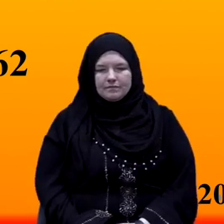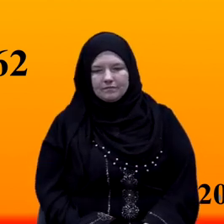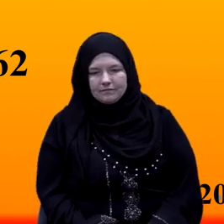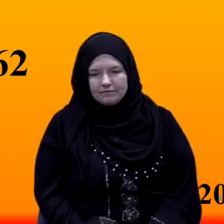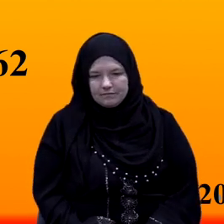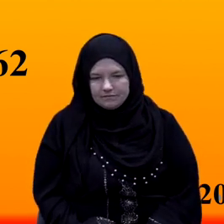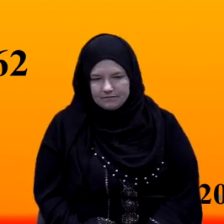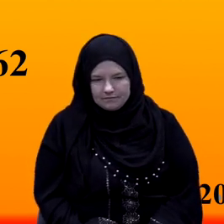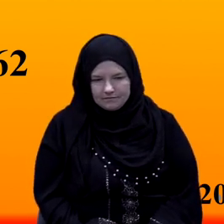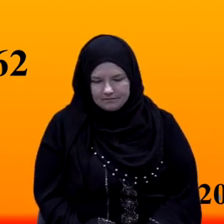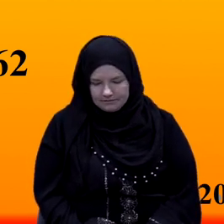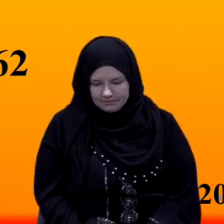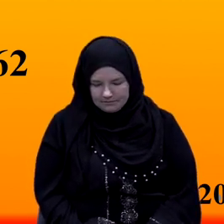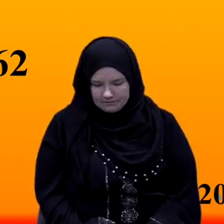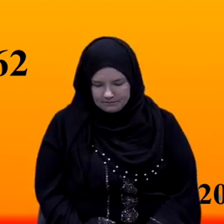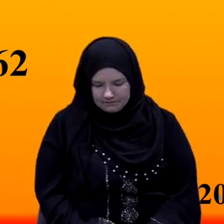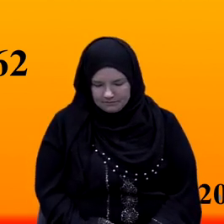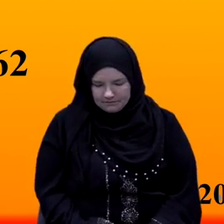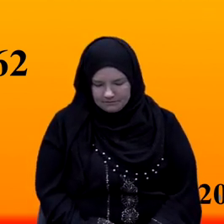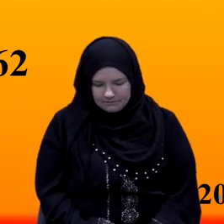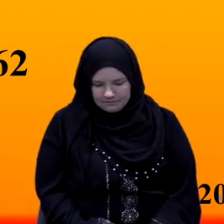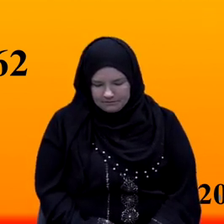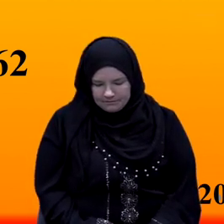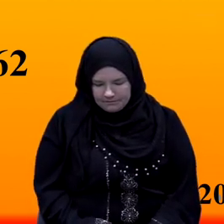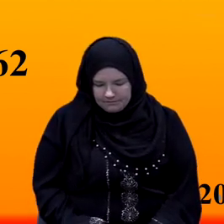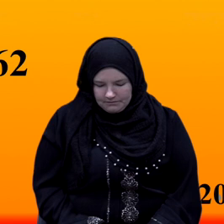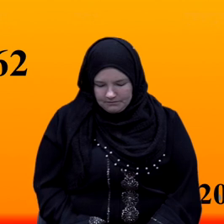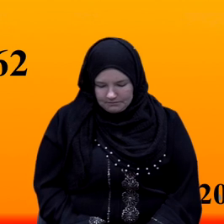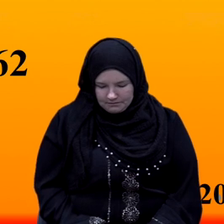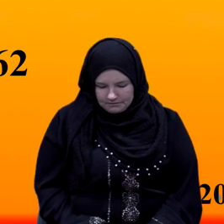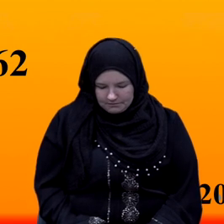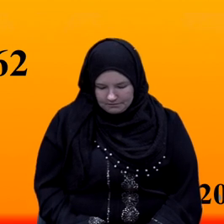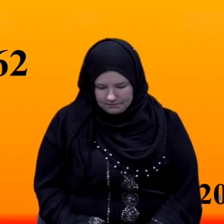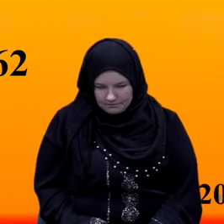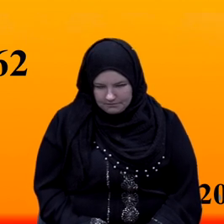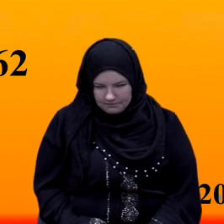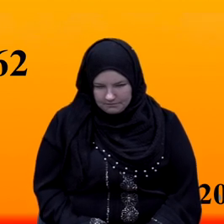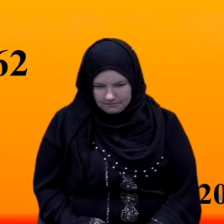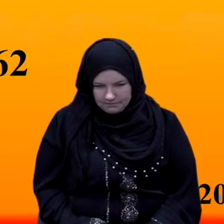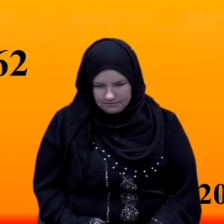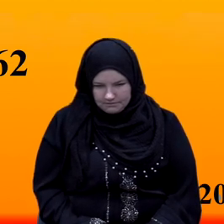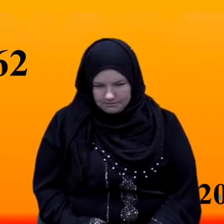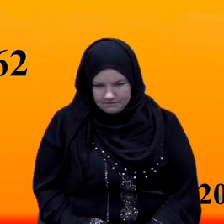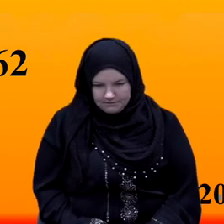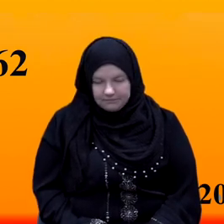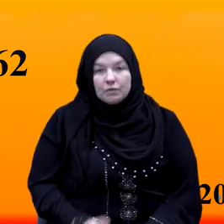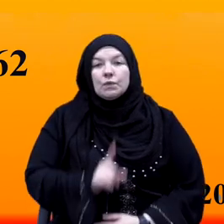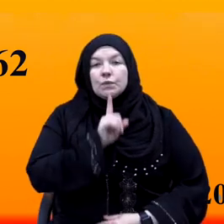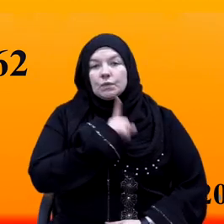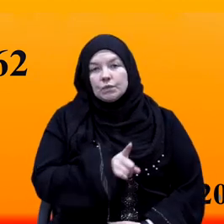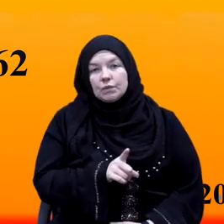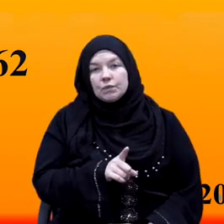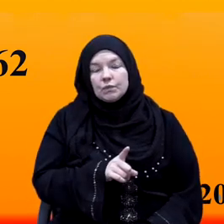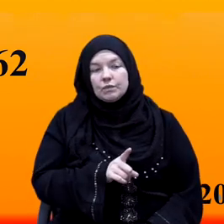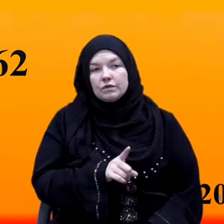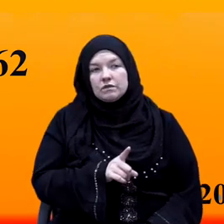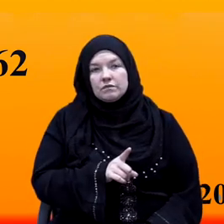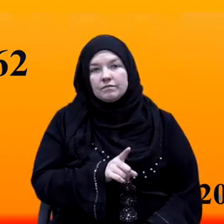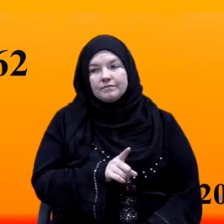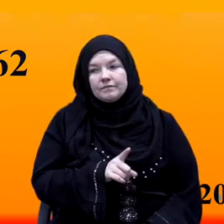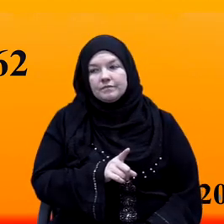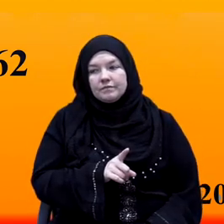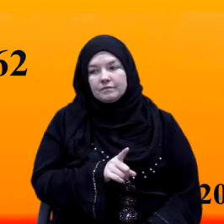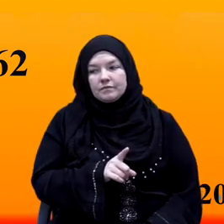اللَّهِ لَا خَوْفٌ عَلَيْهِمْ وَلَا هُمْ يَحْزَنُونَ. Indeed, the awliya of